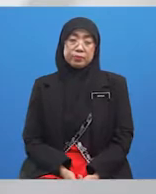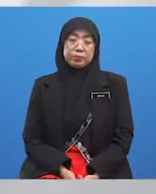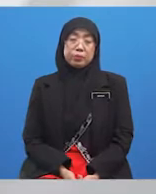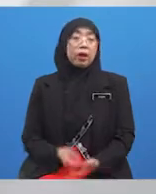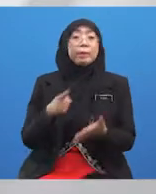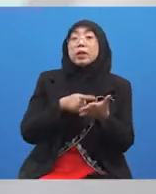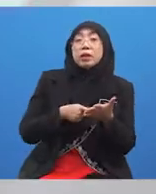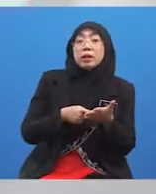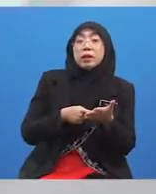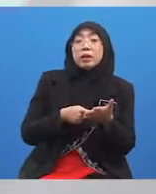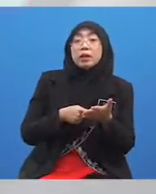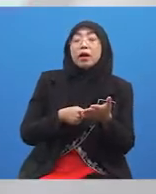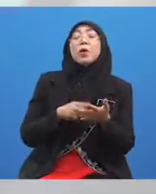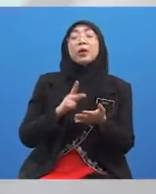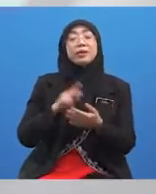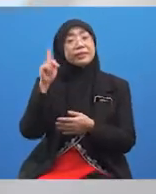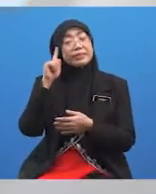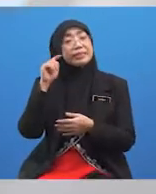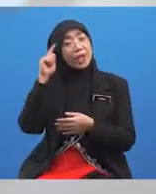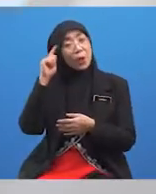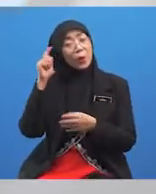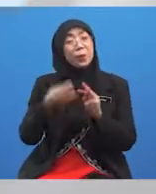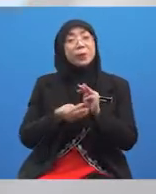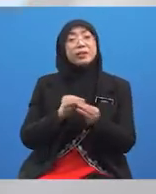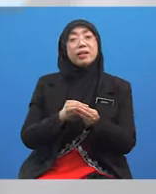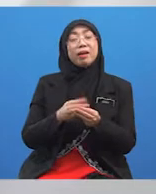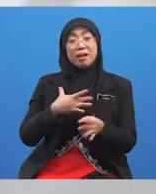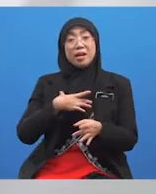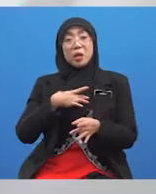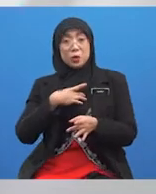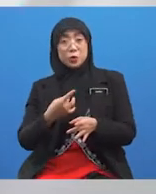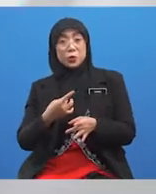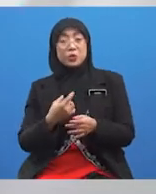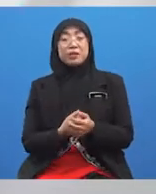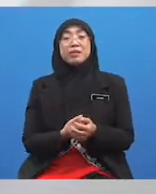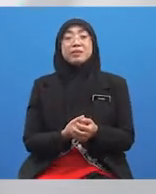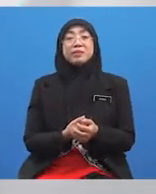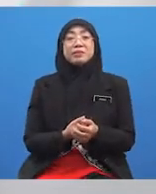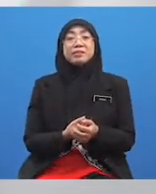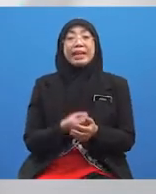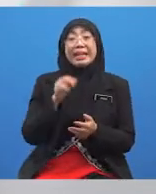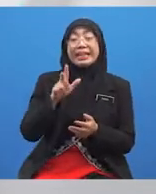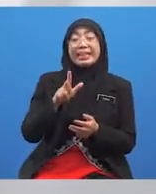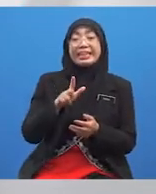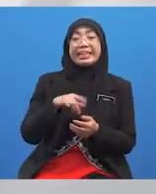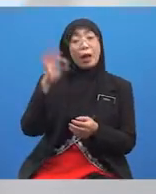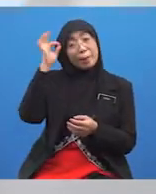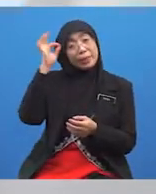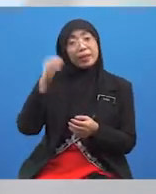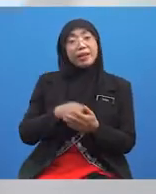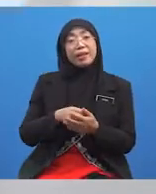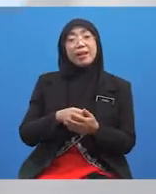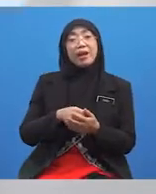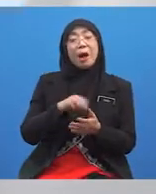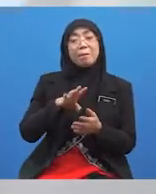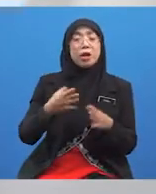Fakta yang pertama, menyedari. Fakta yang kedua, meminati. Fakta yang ketiga, menilai. Fakta yang